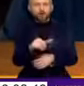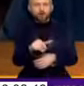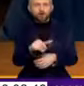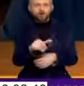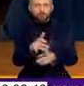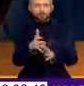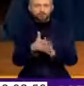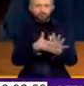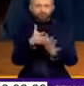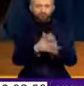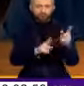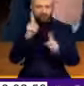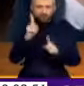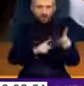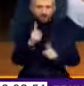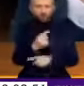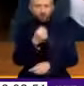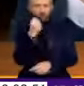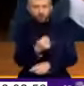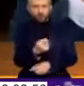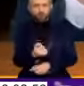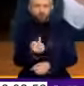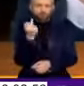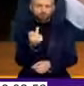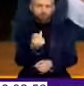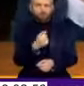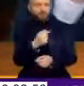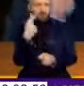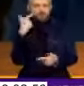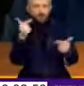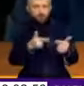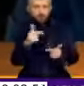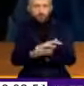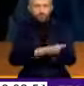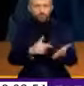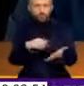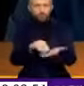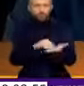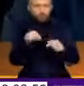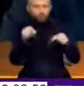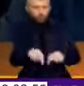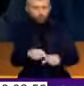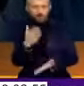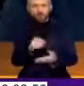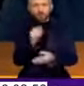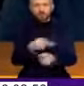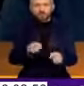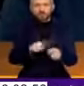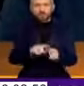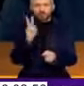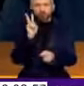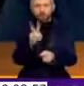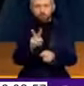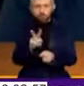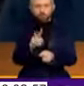дуля і середній палець. Це хамло, вибачте, що я це повторяю в цьому ефірі, але якщо ви в цей тролейбусний